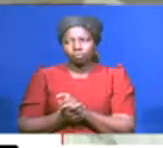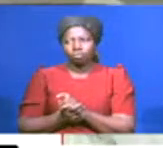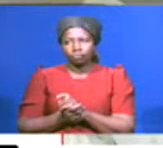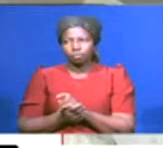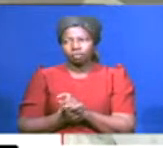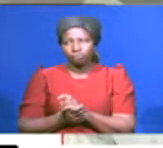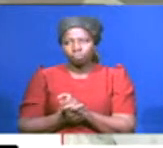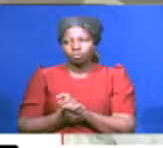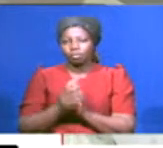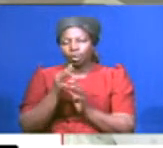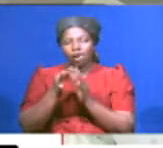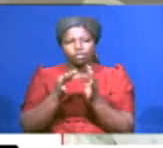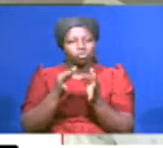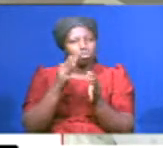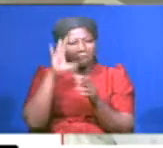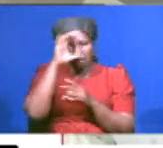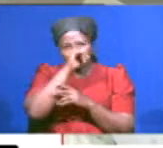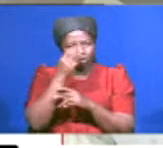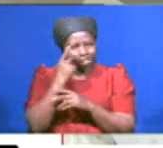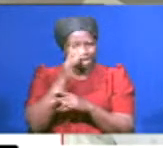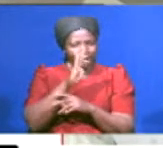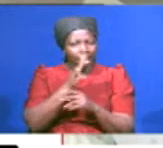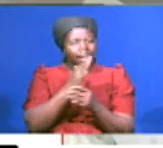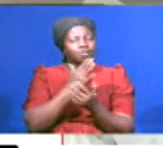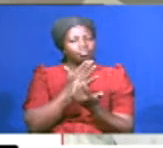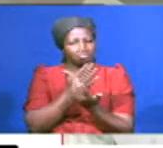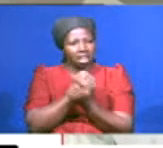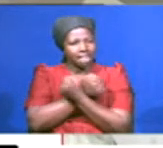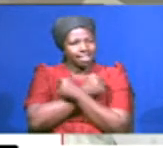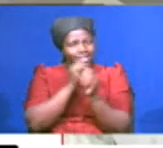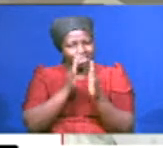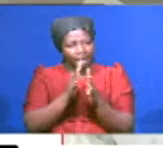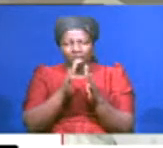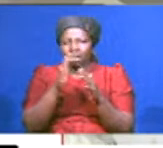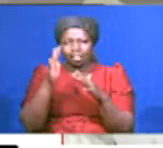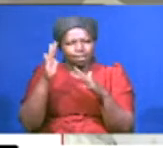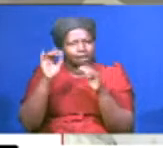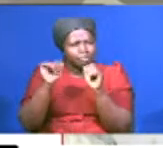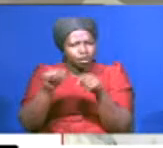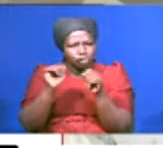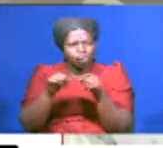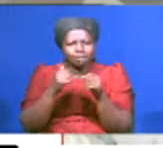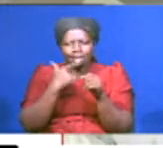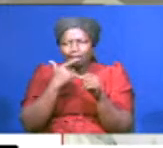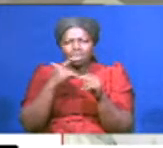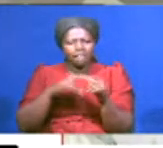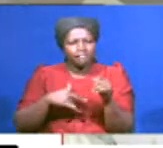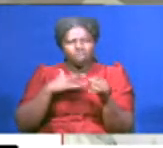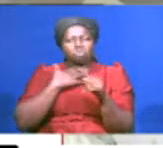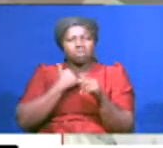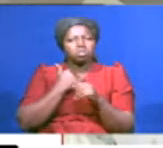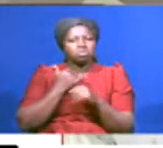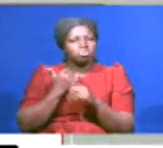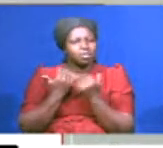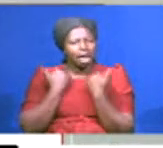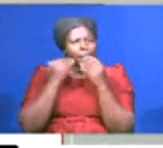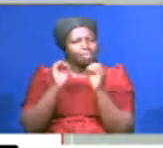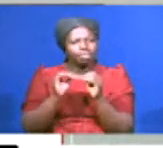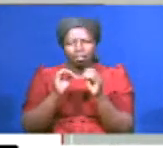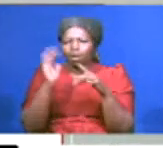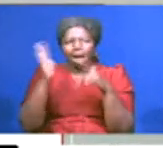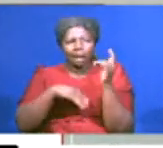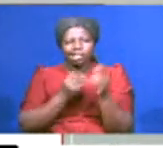usingizi. Haiwezekani. Nisipokuona mimi siwezi kula chakula. Unaweza kuona sikia chakula siwezi kula chakula sababu mpenzi. No, haiwezekani.